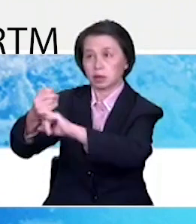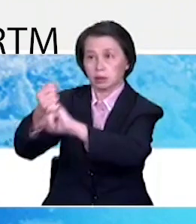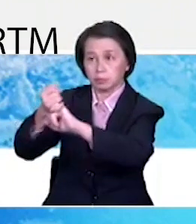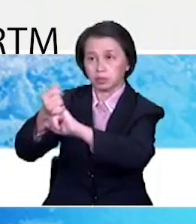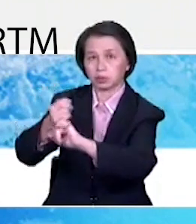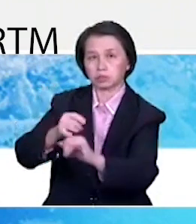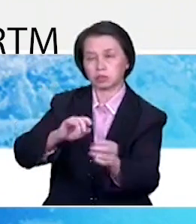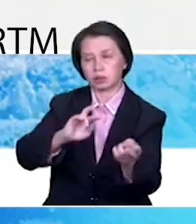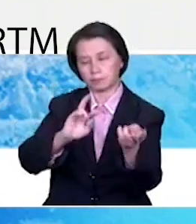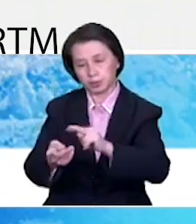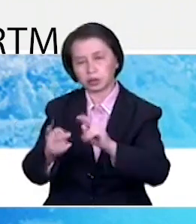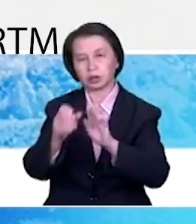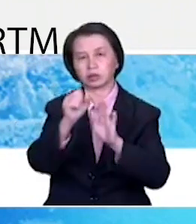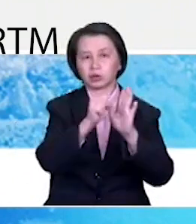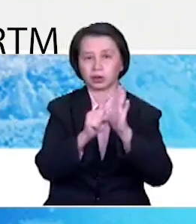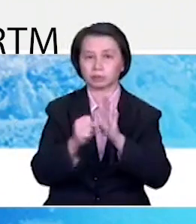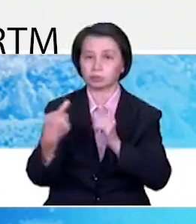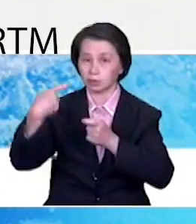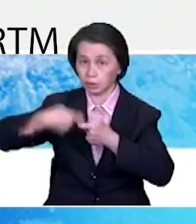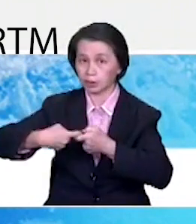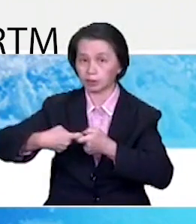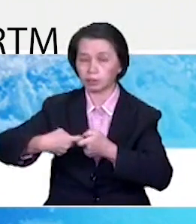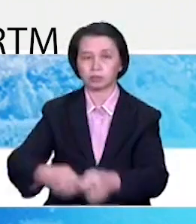pindaan syarat-syarat pinjaman yang berkaitan.